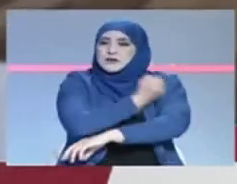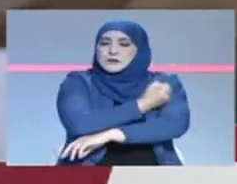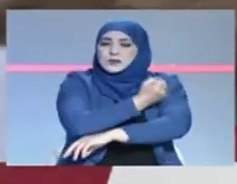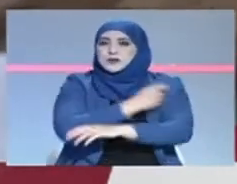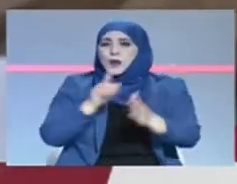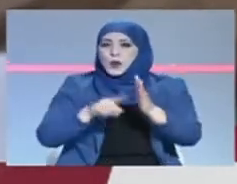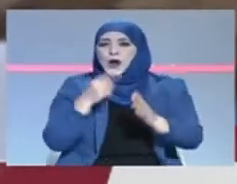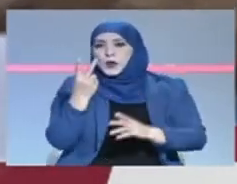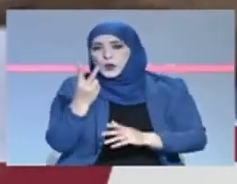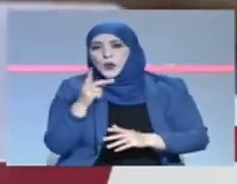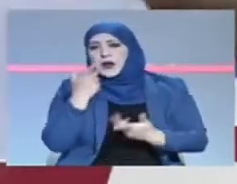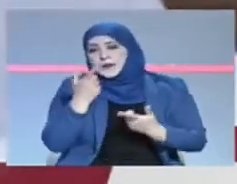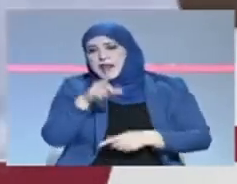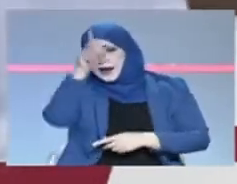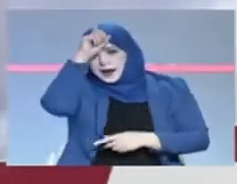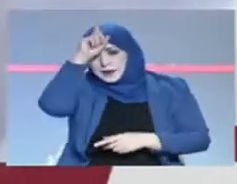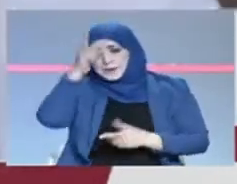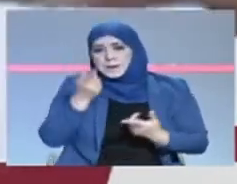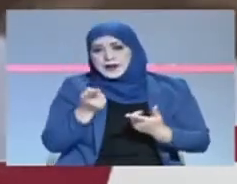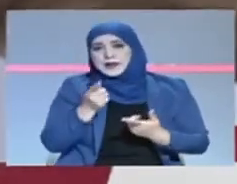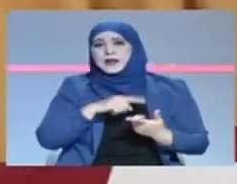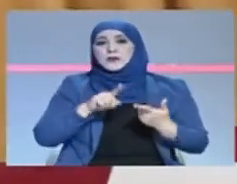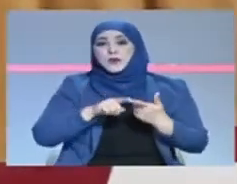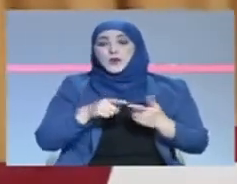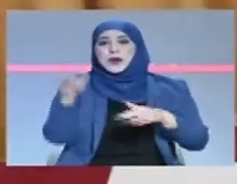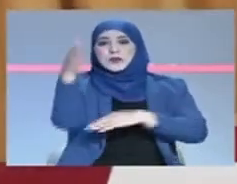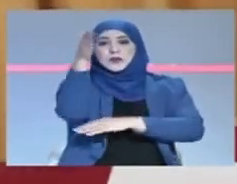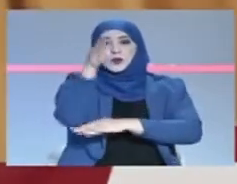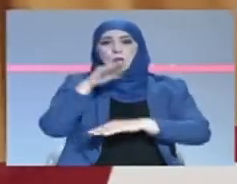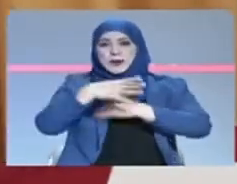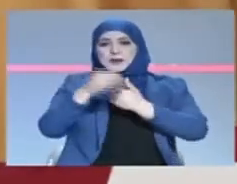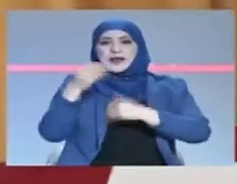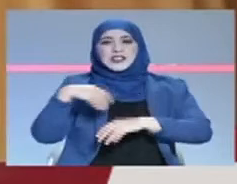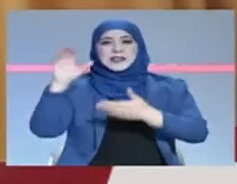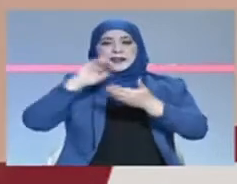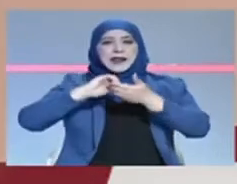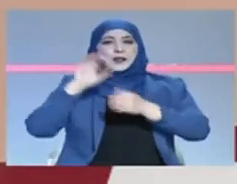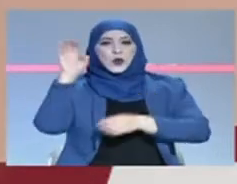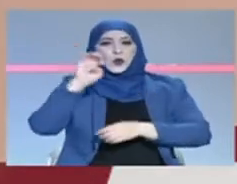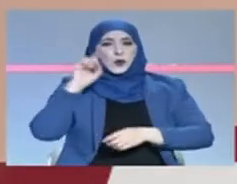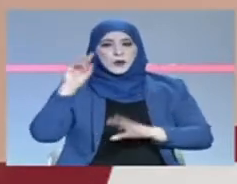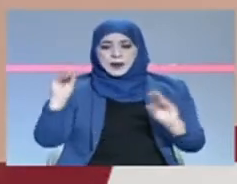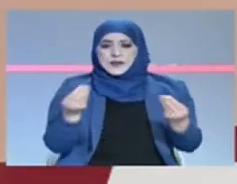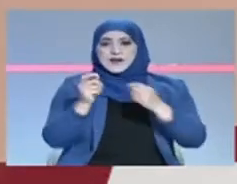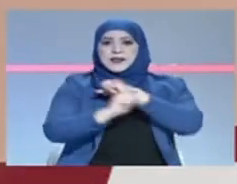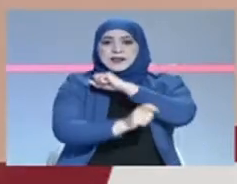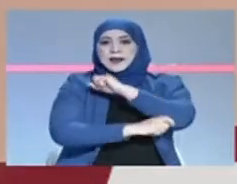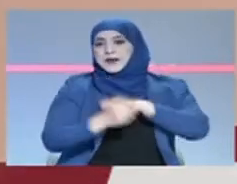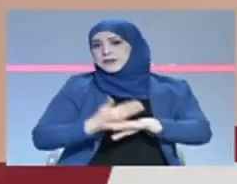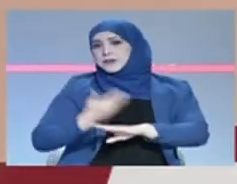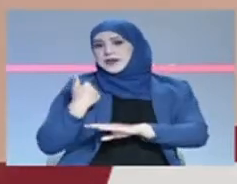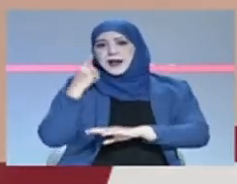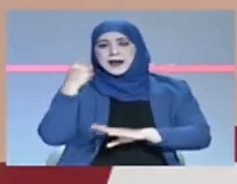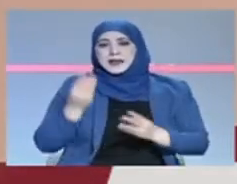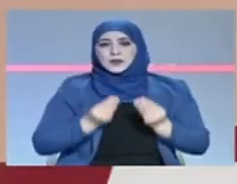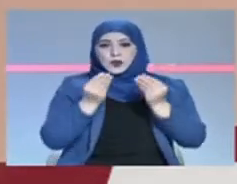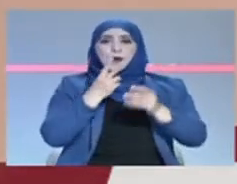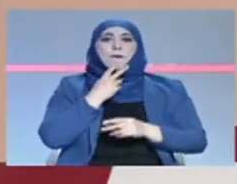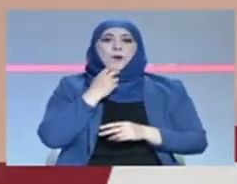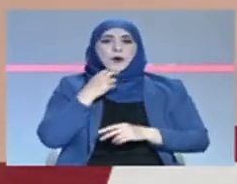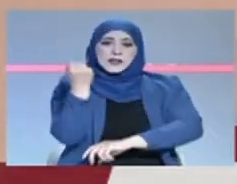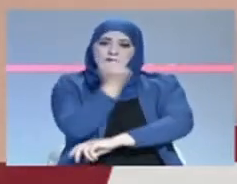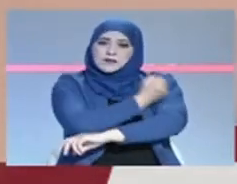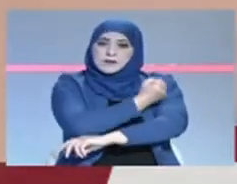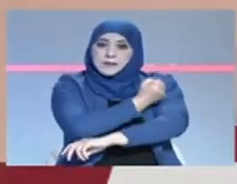الأخرى مثل ألمانيا. وكانت دول خارج الاتحاد الأوروبي قد شرعت في الأسابيع الأخيرة في إعطاء مواطنيها